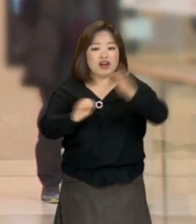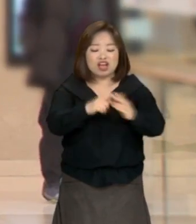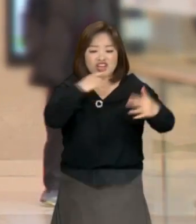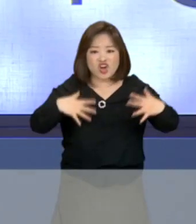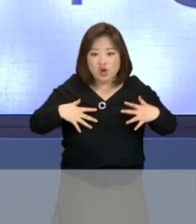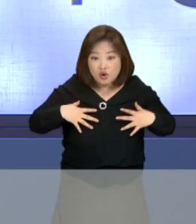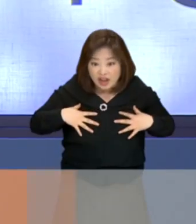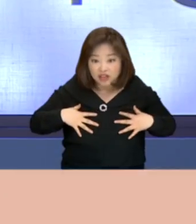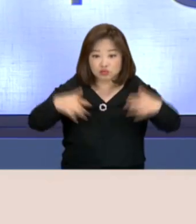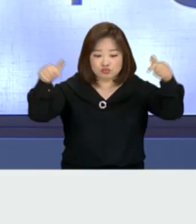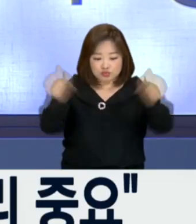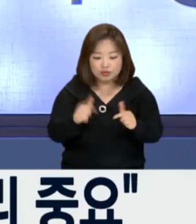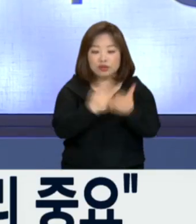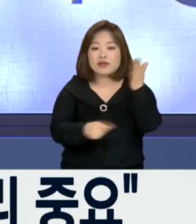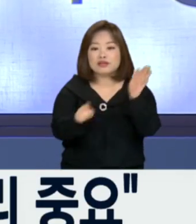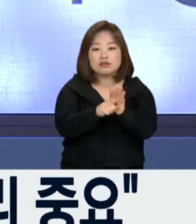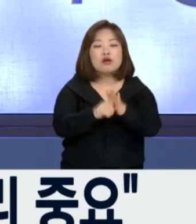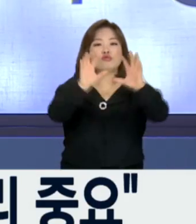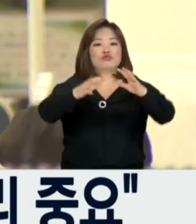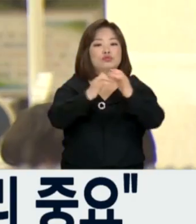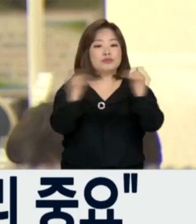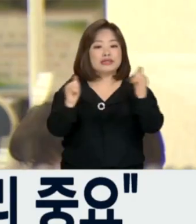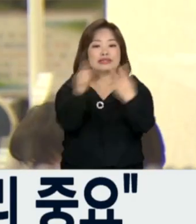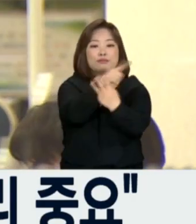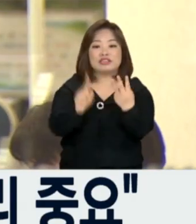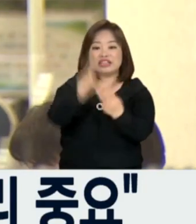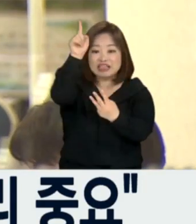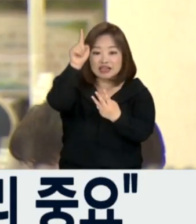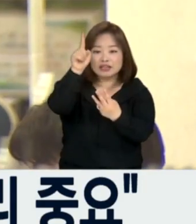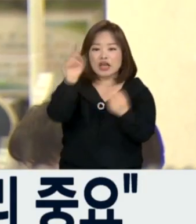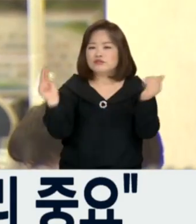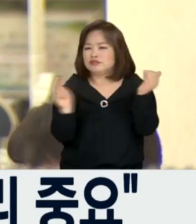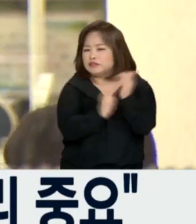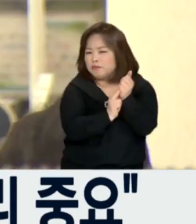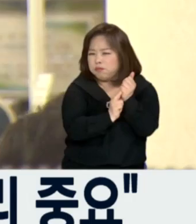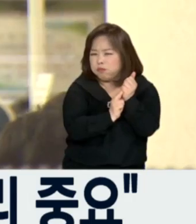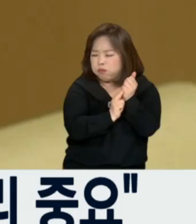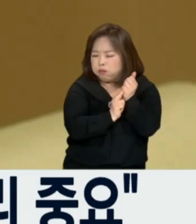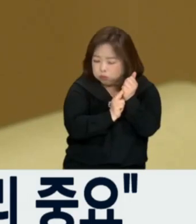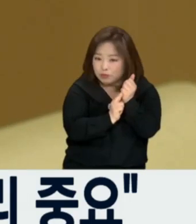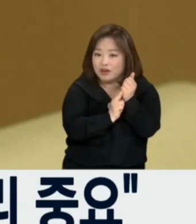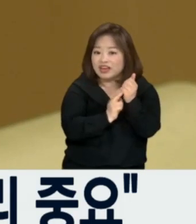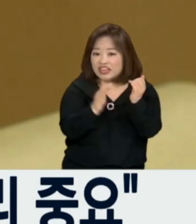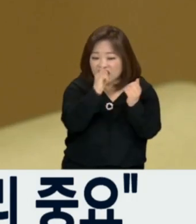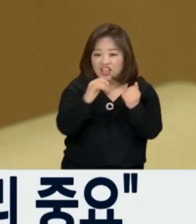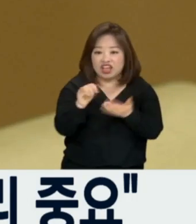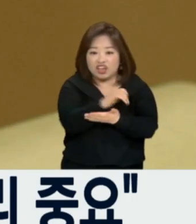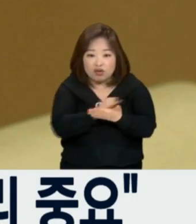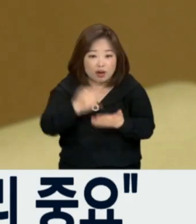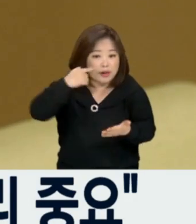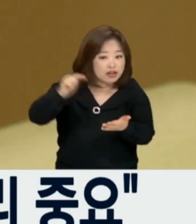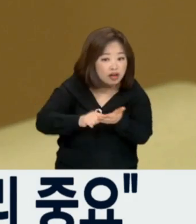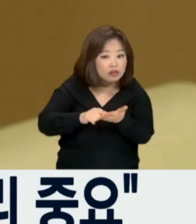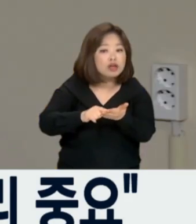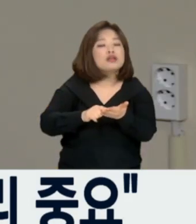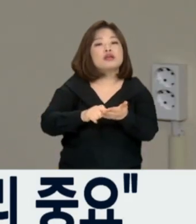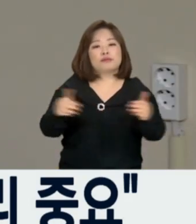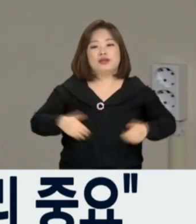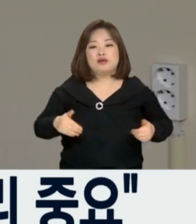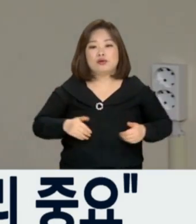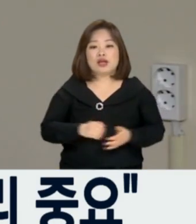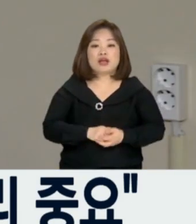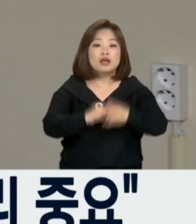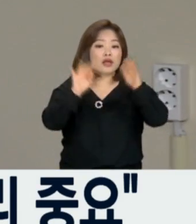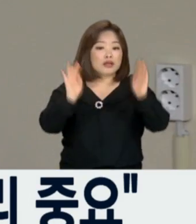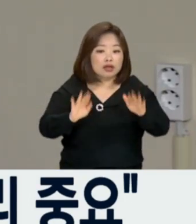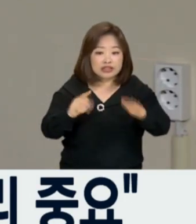퇴치를 위해선 이미 국민 3분의 1이 보유하고 있는 잠복 결핵 관리가 중요하다고 지적합니다. 증상과 전파력이 없다